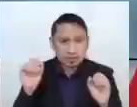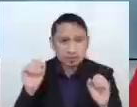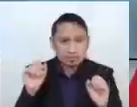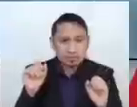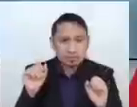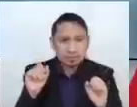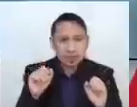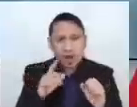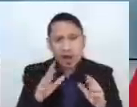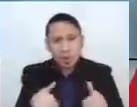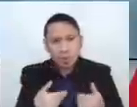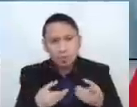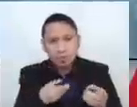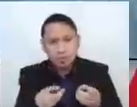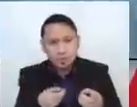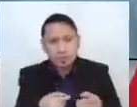Well,